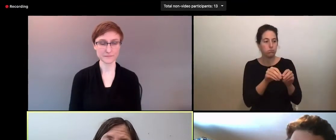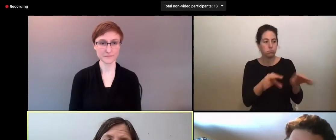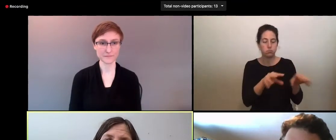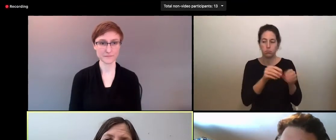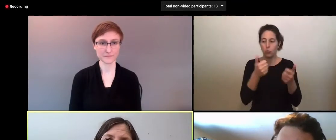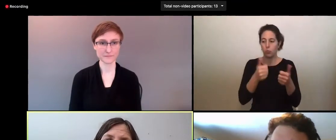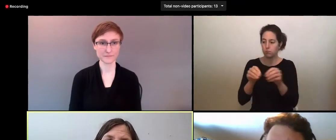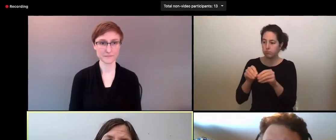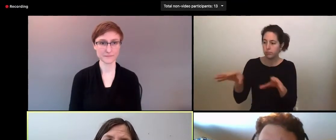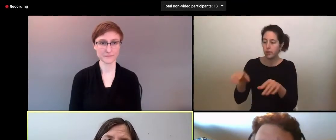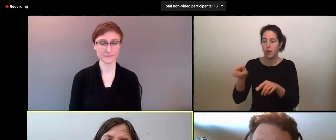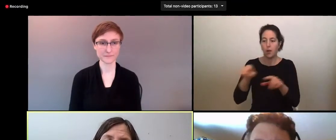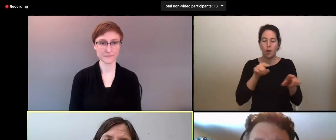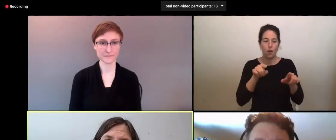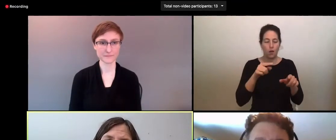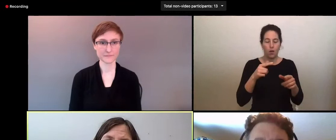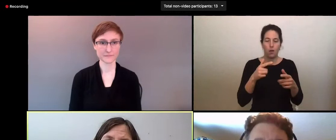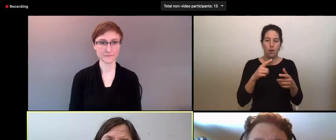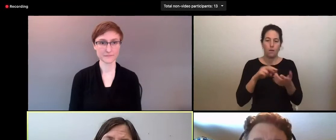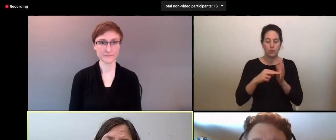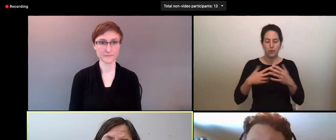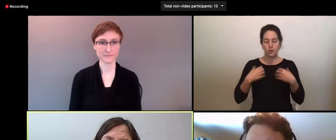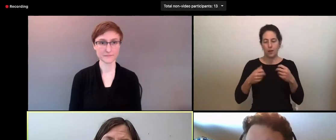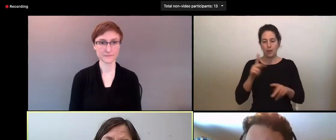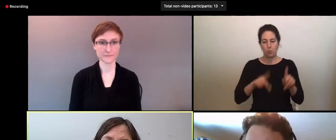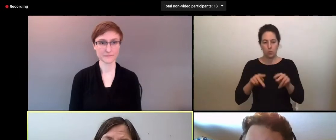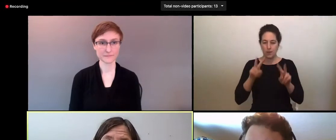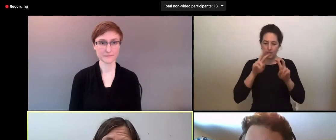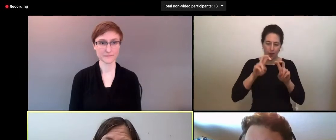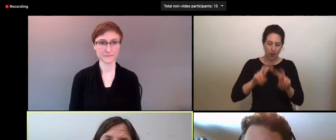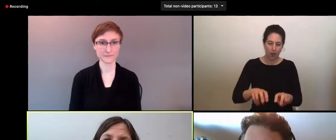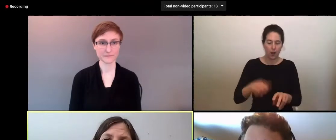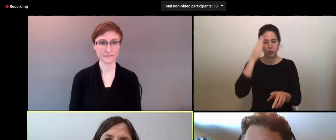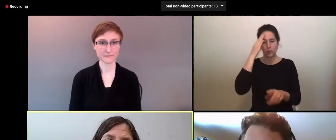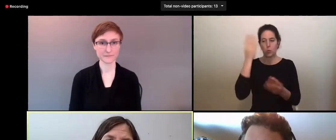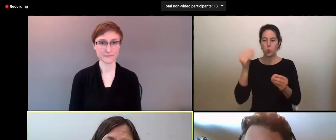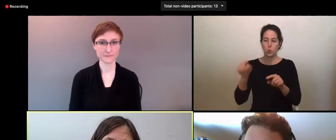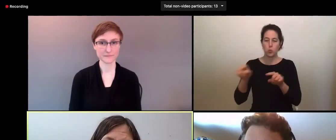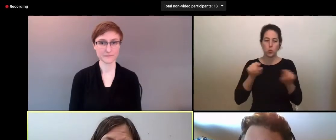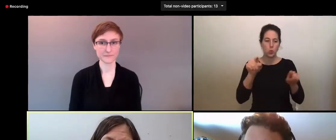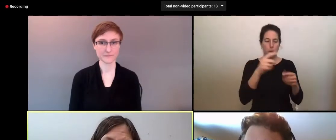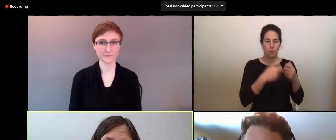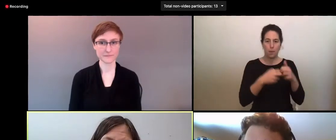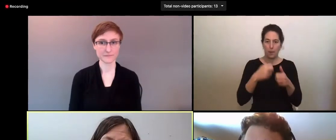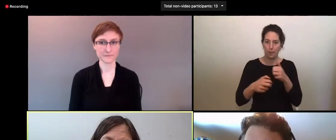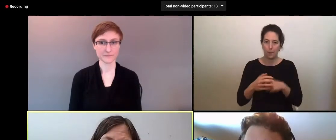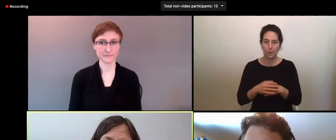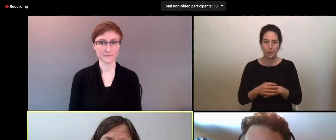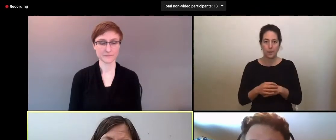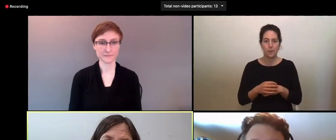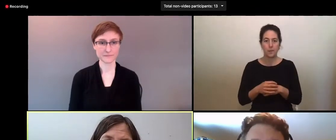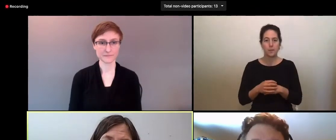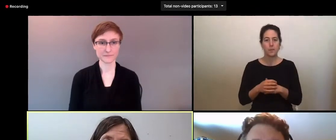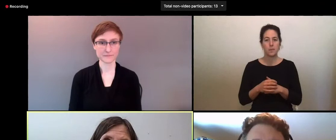informer le système et utiliser les différents services pour avoir